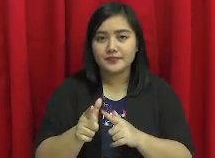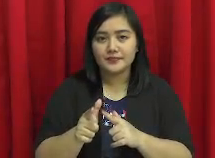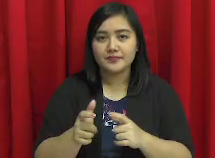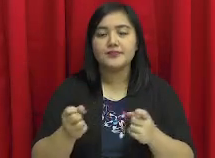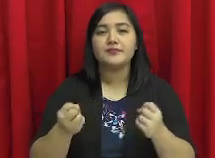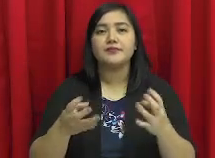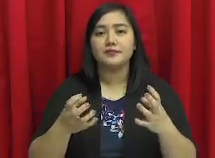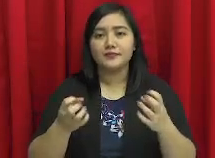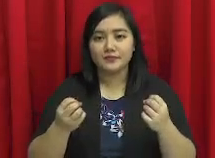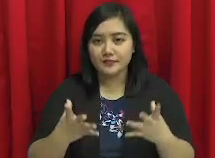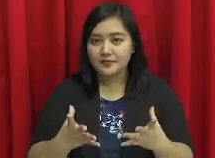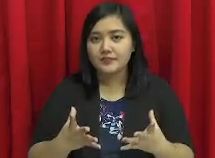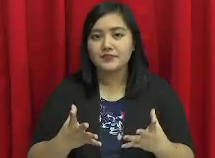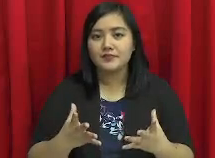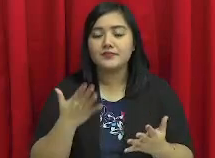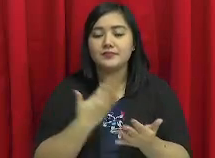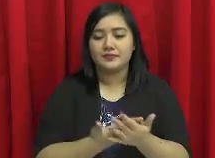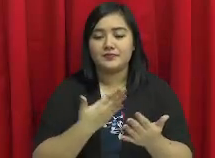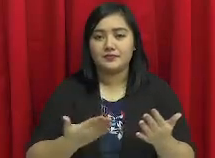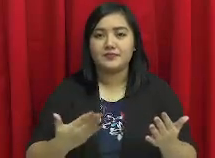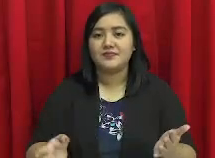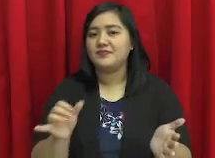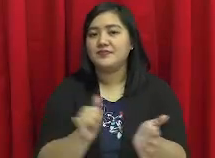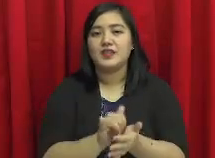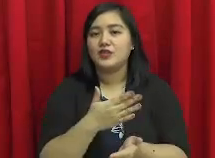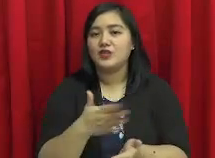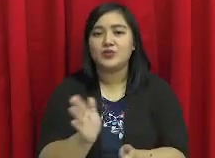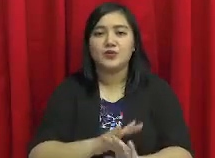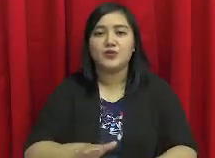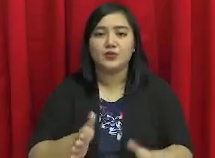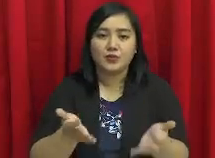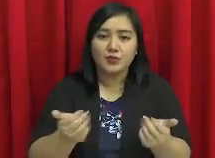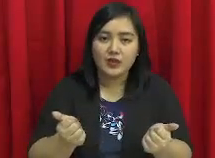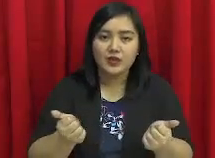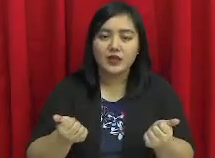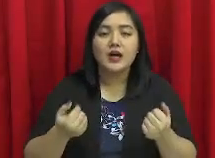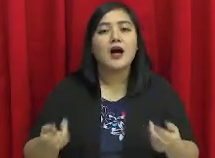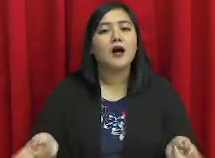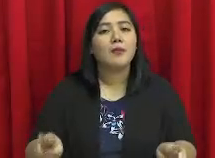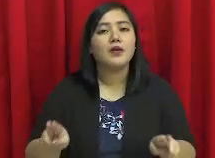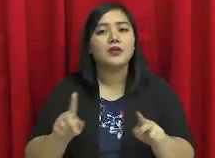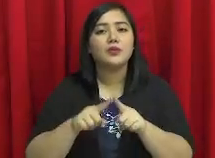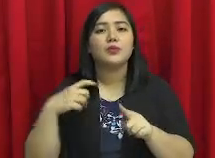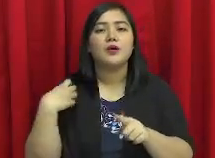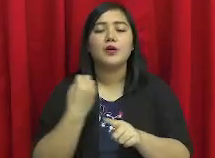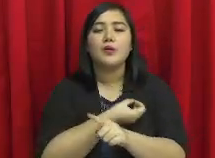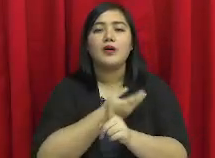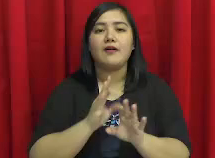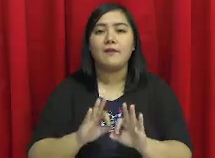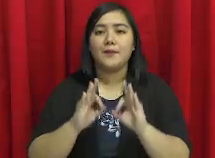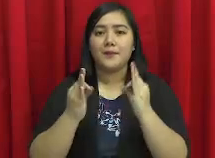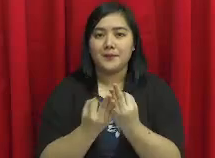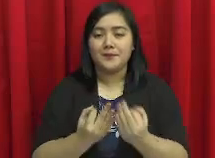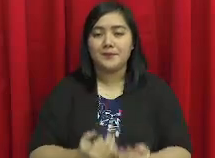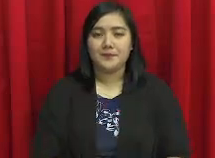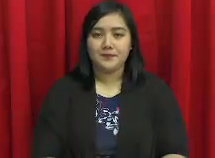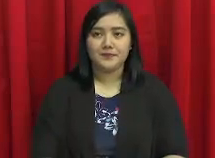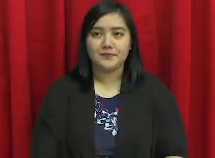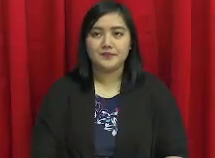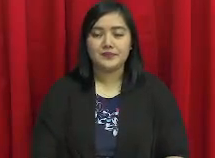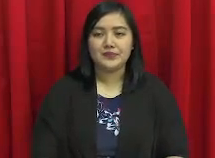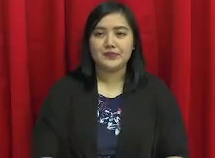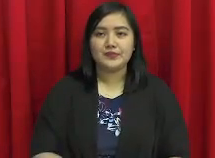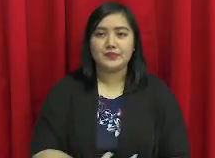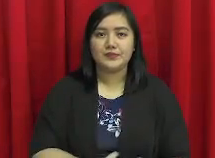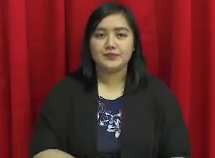maraming hindi ka nais-nais na mangyayari sa pamilya natin. Of course, the picture here, yeah. Sir Conrad, si Eve pa lang.